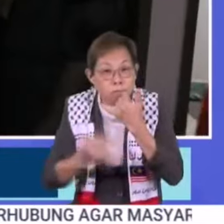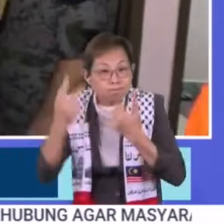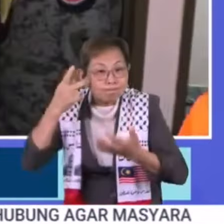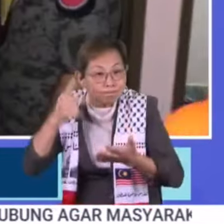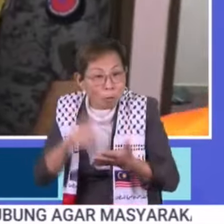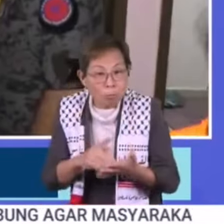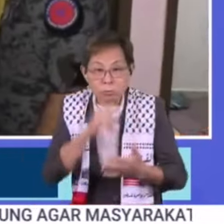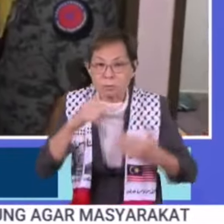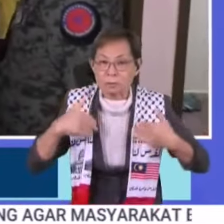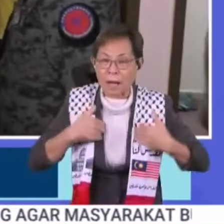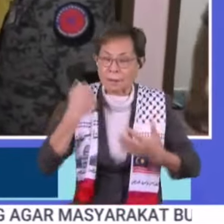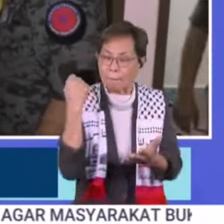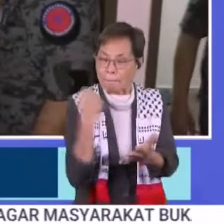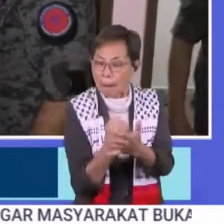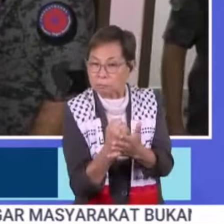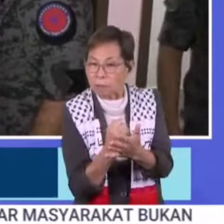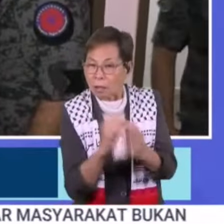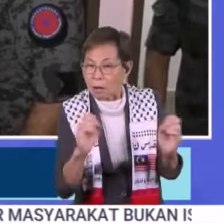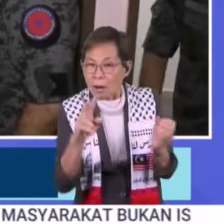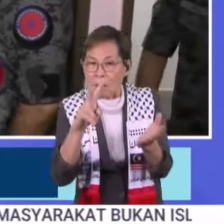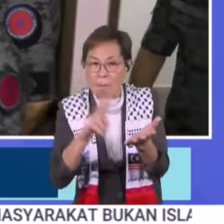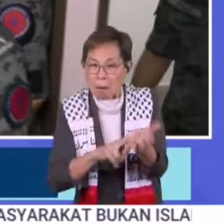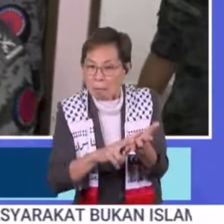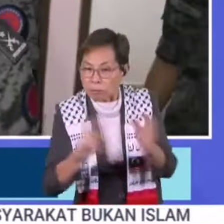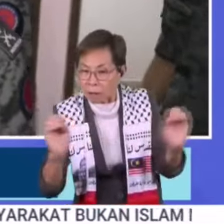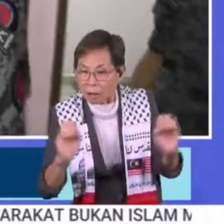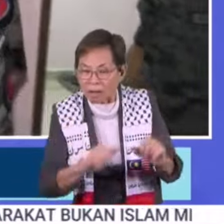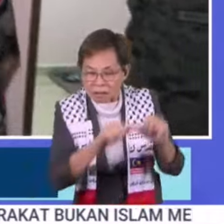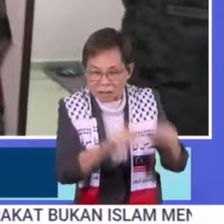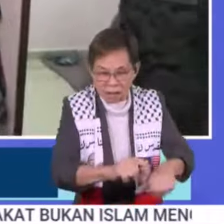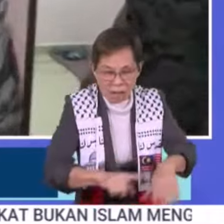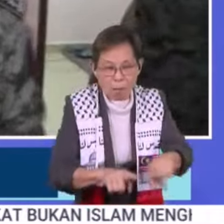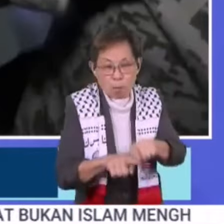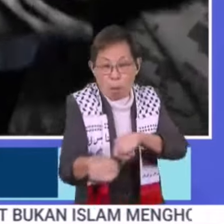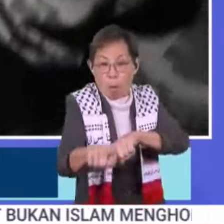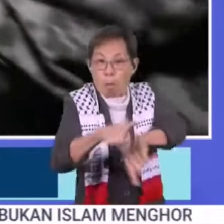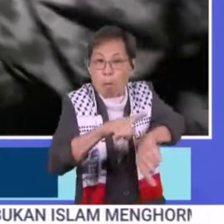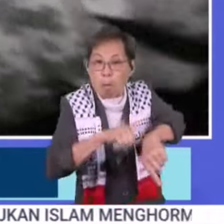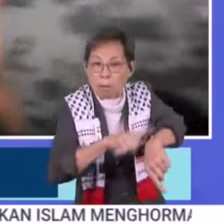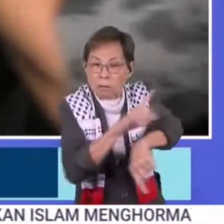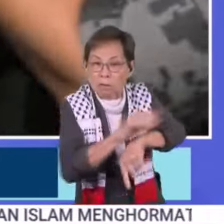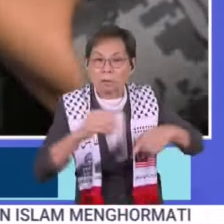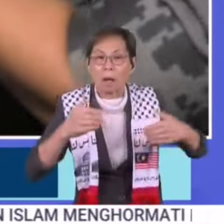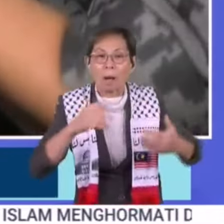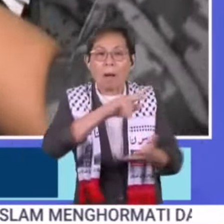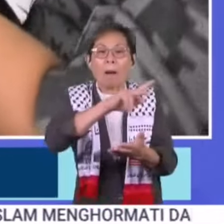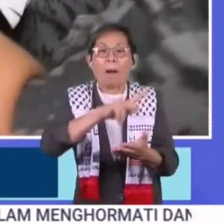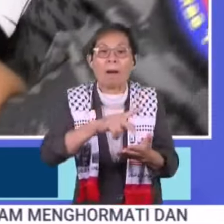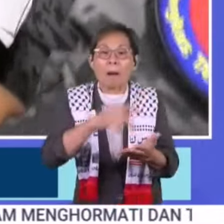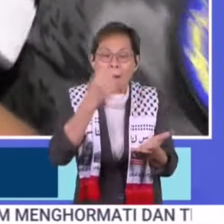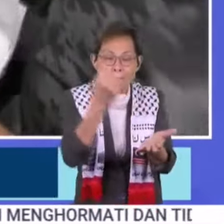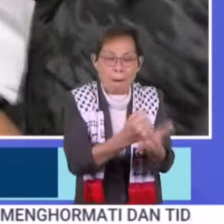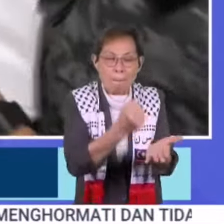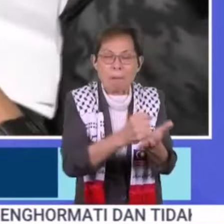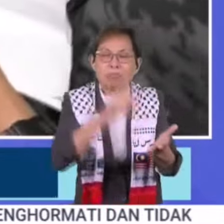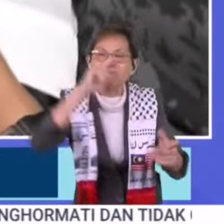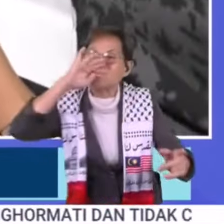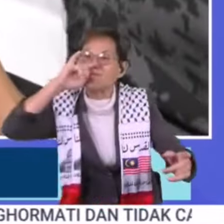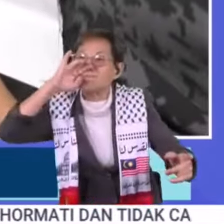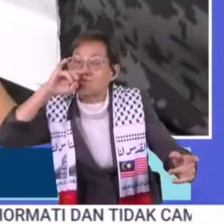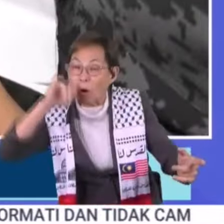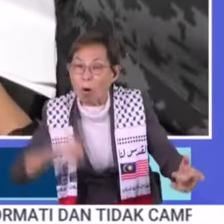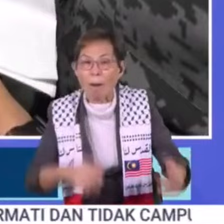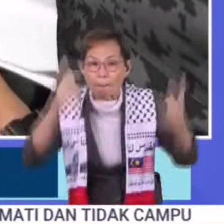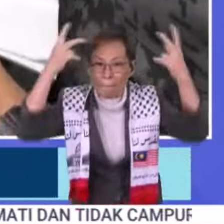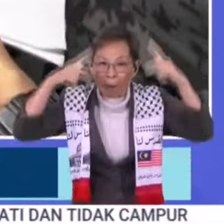dikesan, tidak mempunyai pas atau permit yang sah, tinggal melebihi tempoh dan memiliki dokumen perjalanan palsu. Menurut